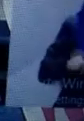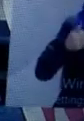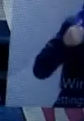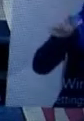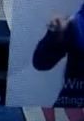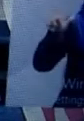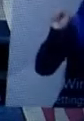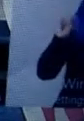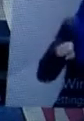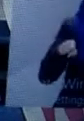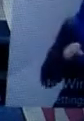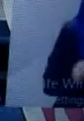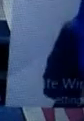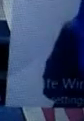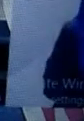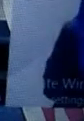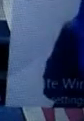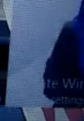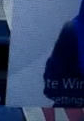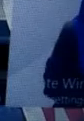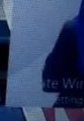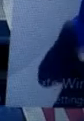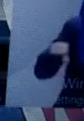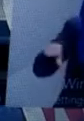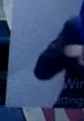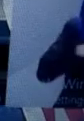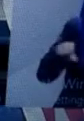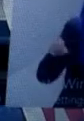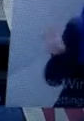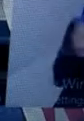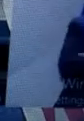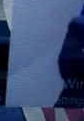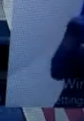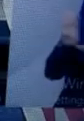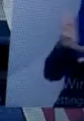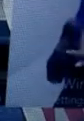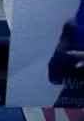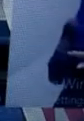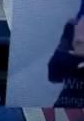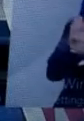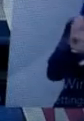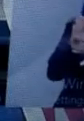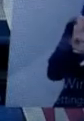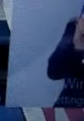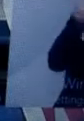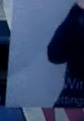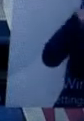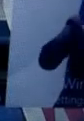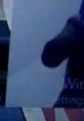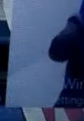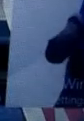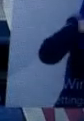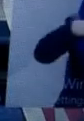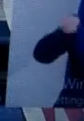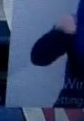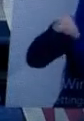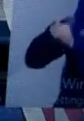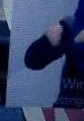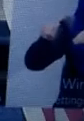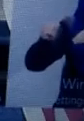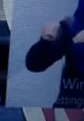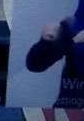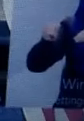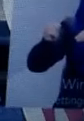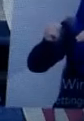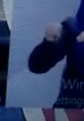dibenarkan. Selain itu, aktiviti komersial yang melibatkan urus niaga jualan dan pemasaran